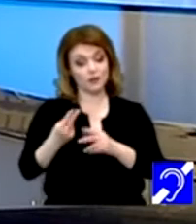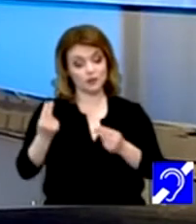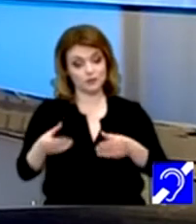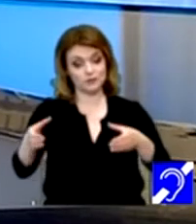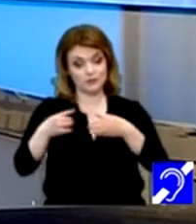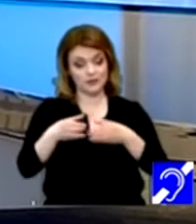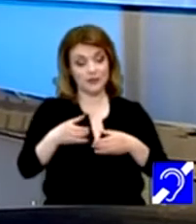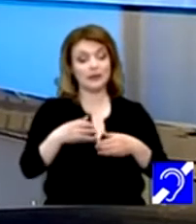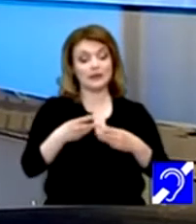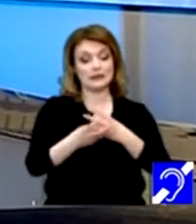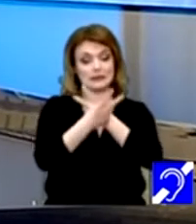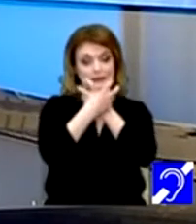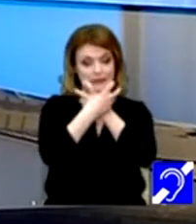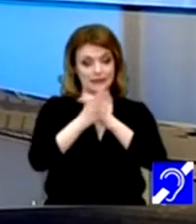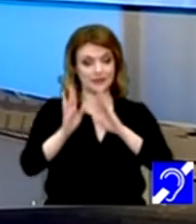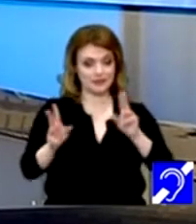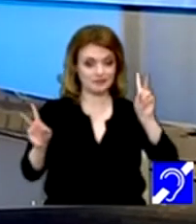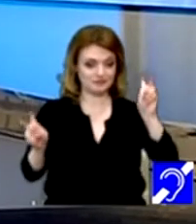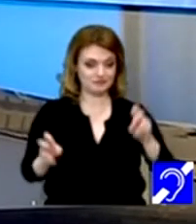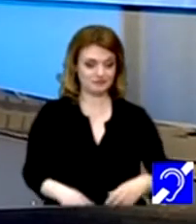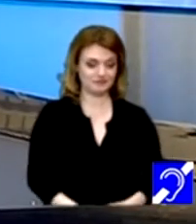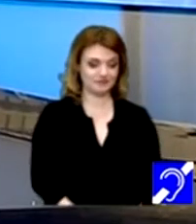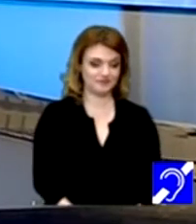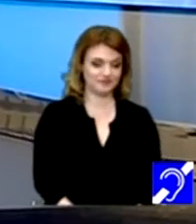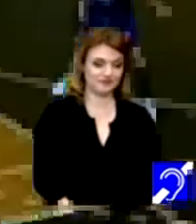direct la TVR2 cu 26-24.